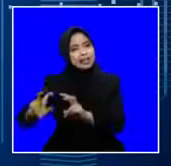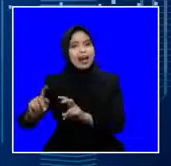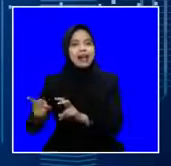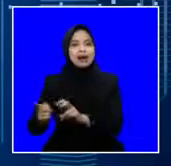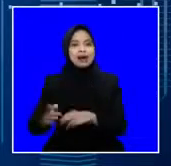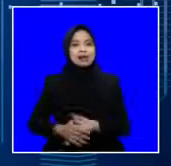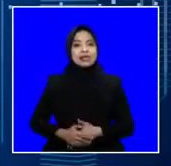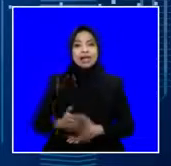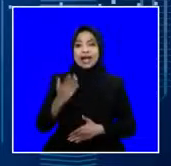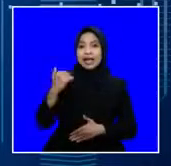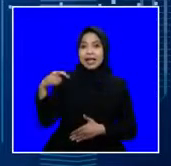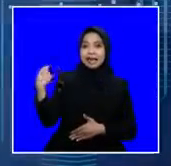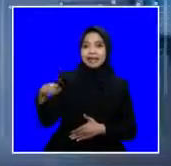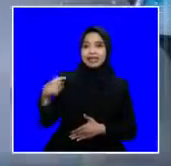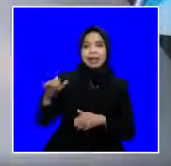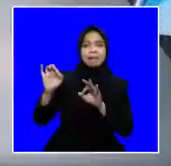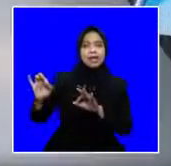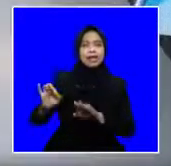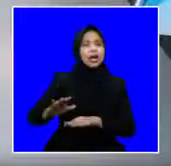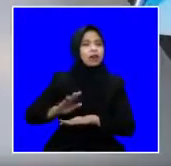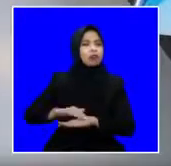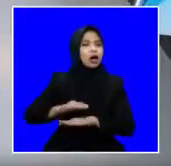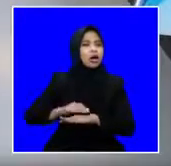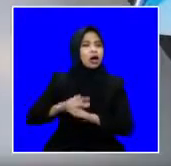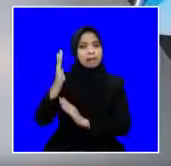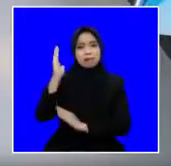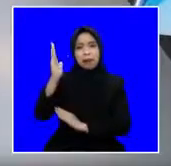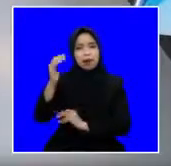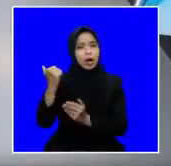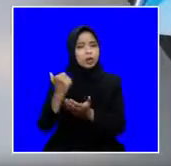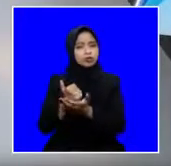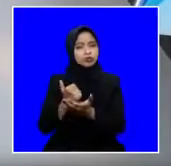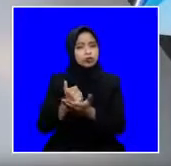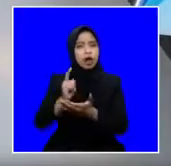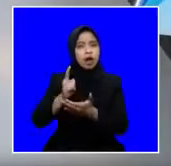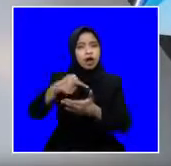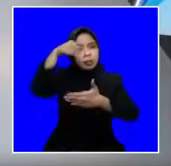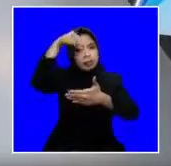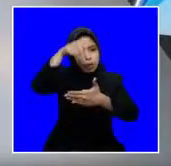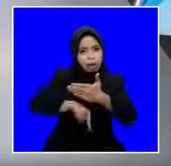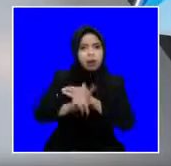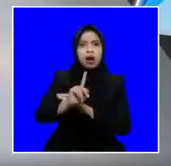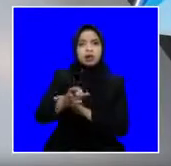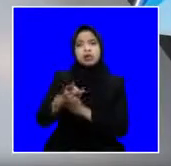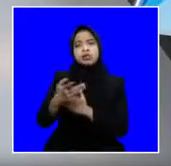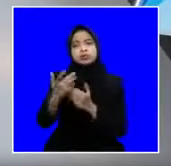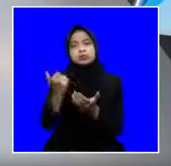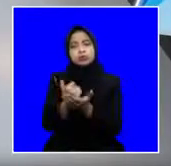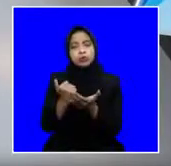Mas Menteri memaparkan kita ini punya spending untuk pendidikan